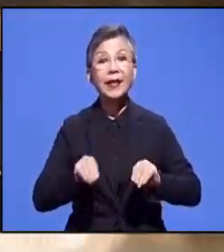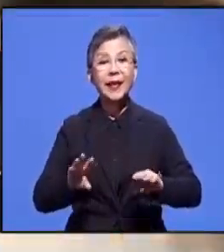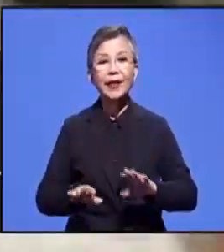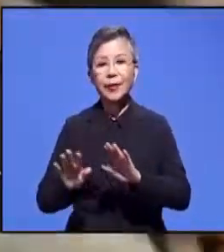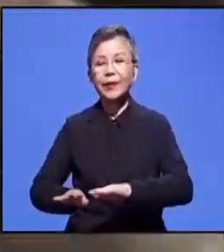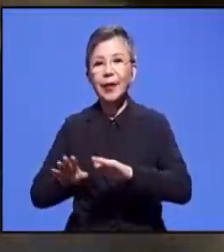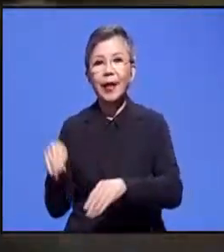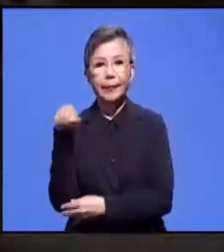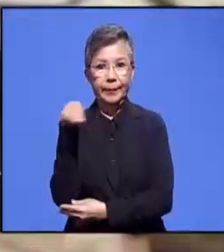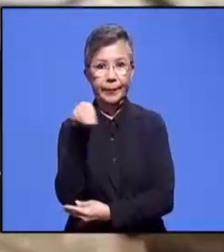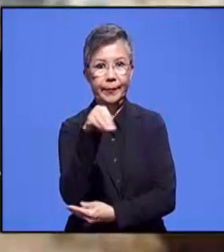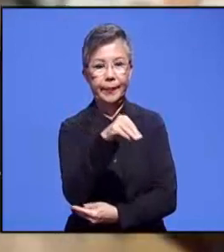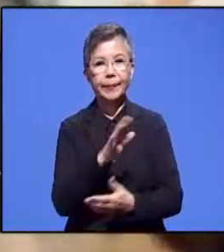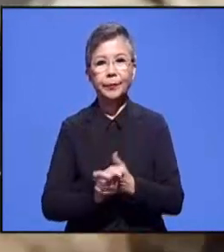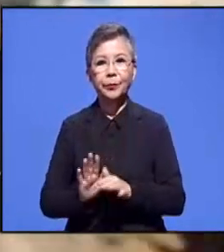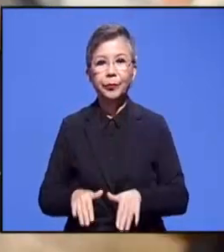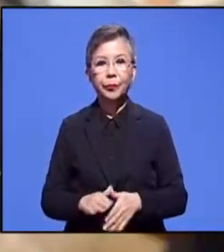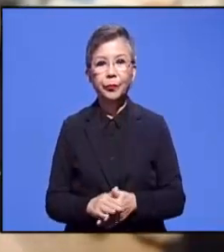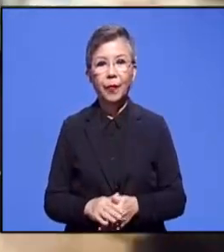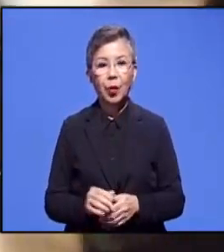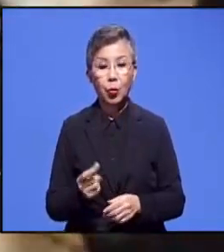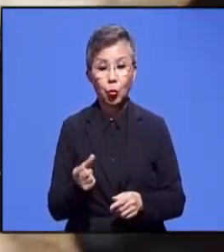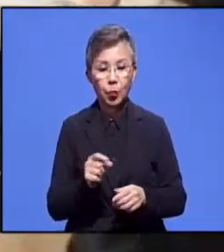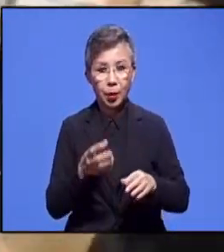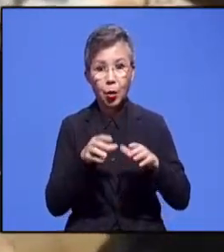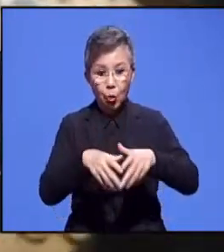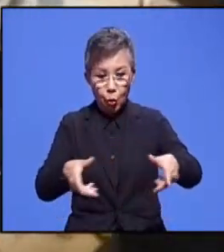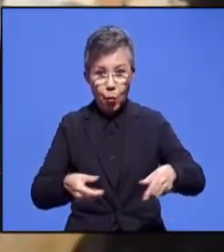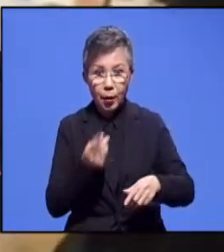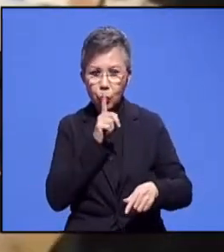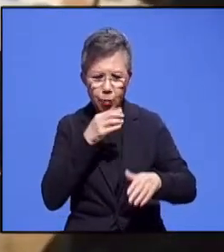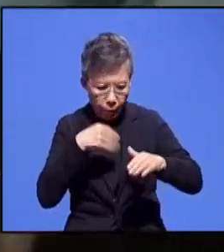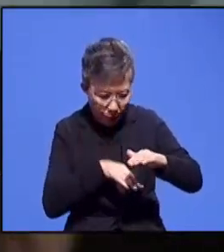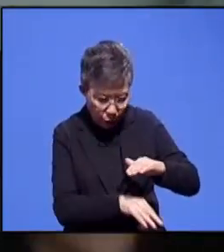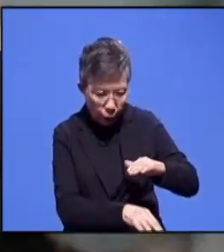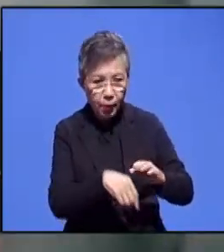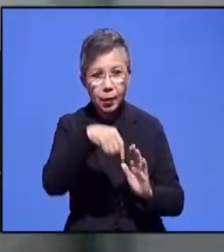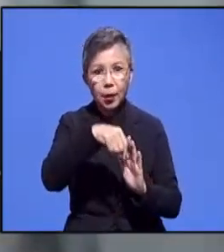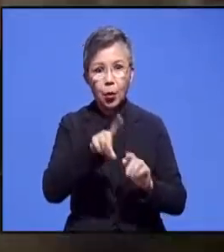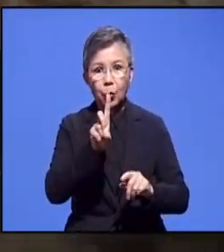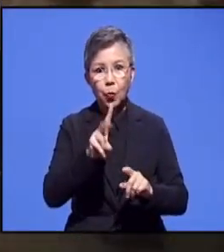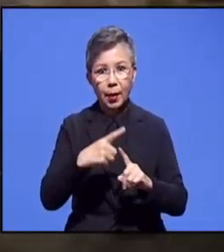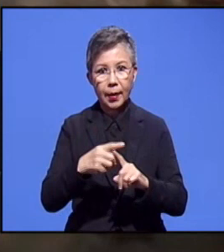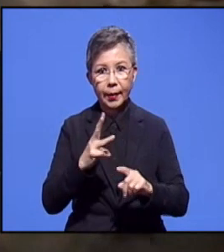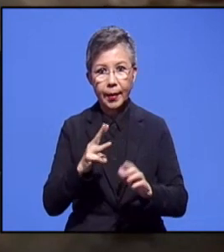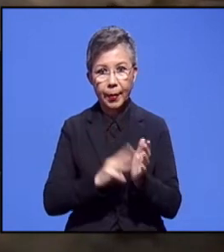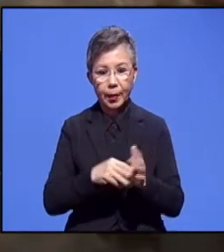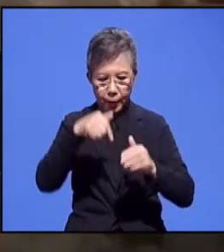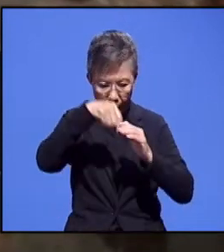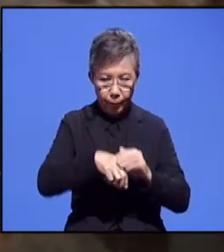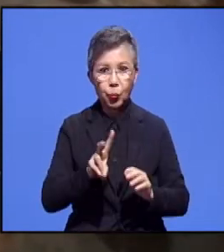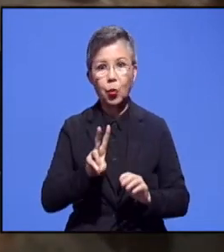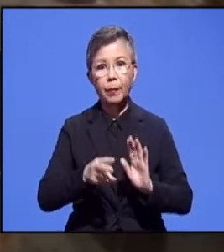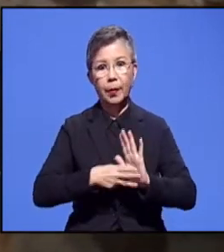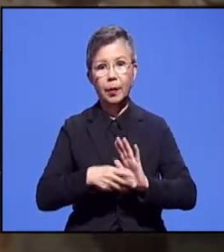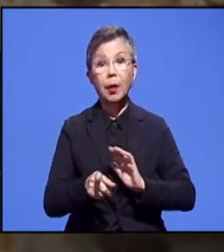di belakang rumahnya Taufik memiliki bunker atau ruang bawah tanah berukuran dua kali tiga meter dengan kedalaman lebih dari dua meter